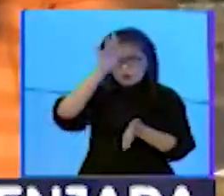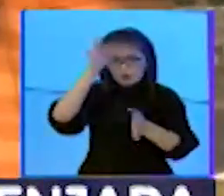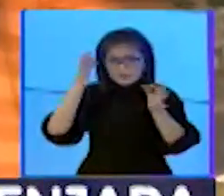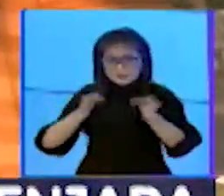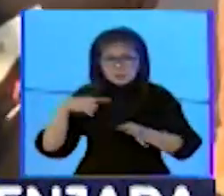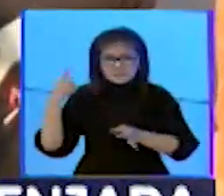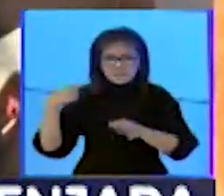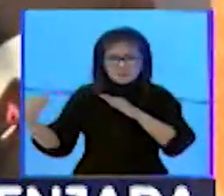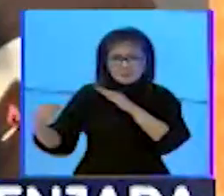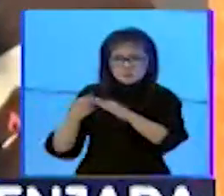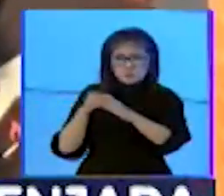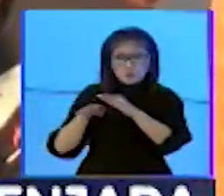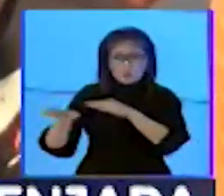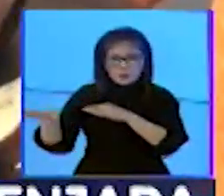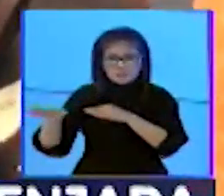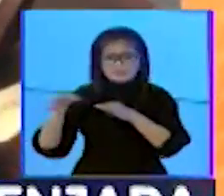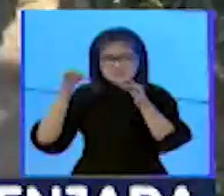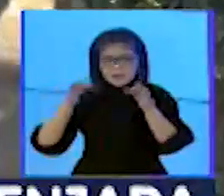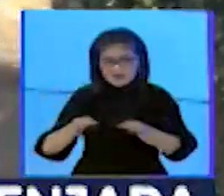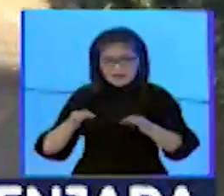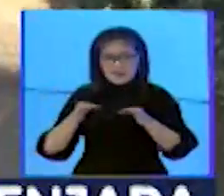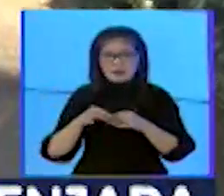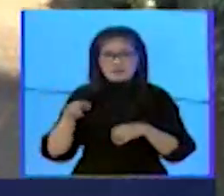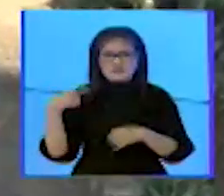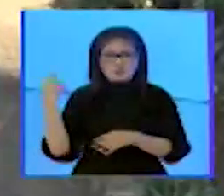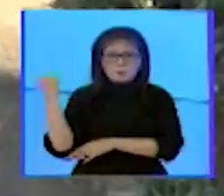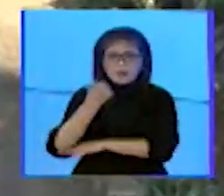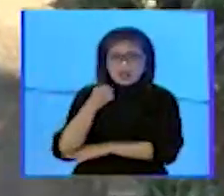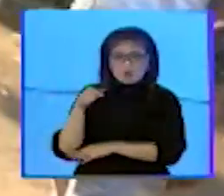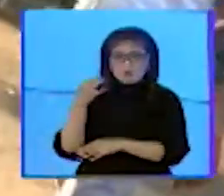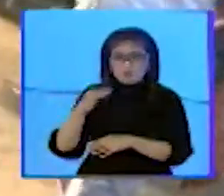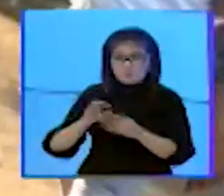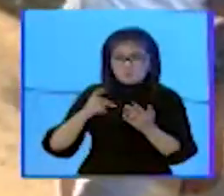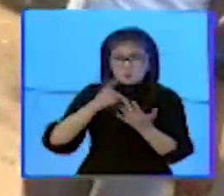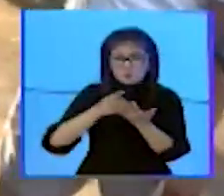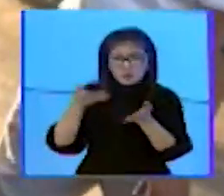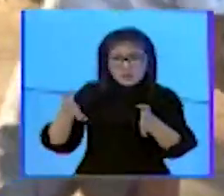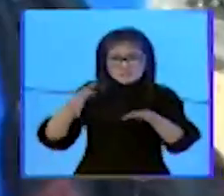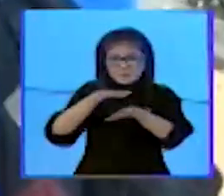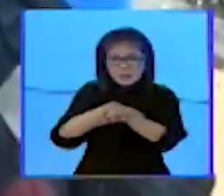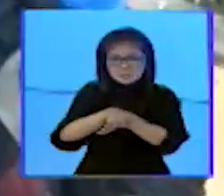penjara. Pelaku merupakan narapidana asimilasi dan baru bebas dari penjara bulan Juni lalu.